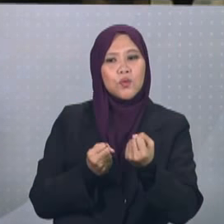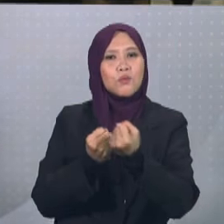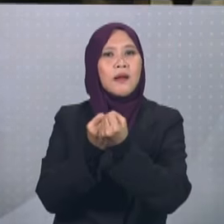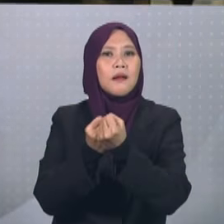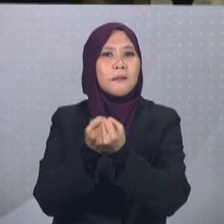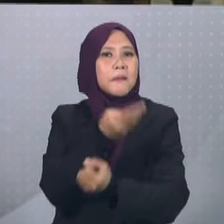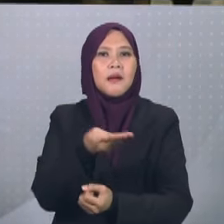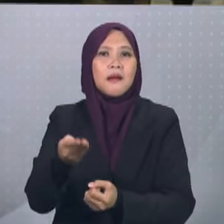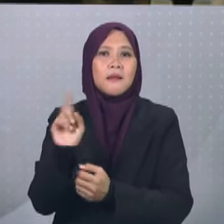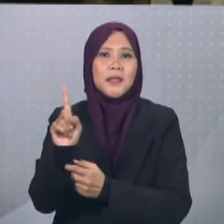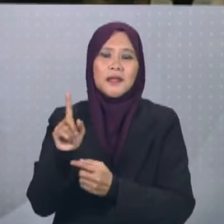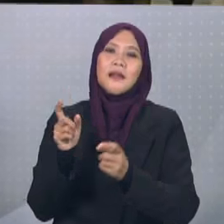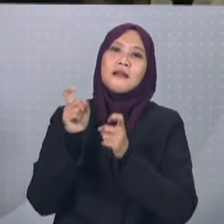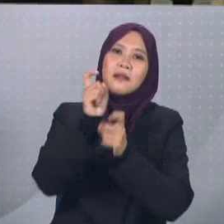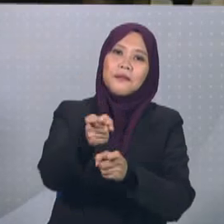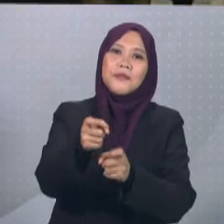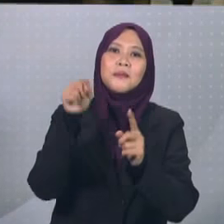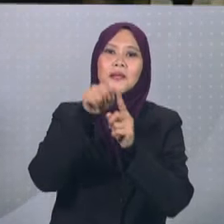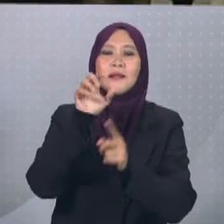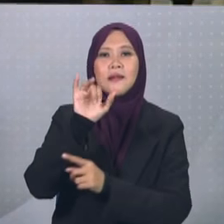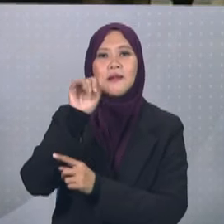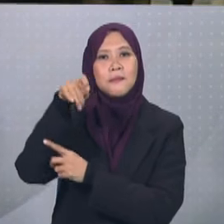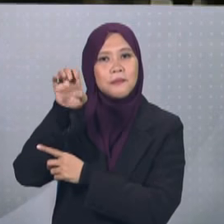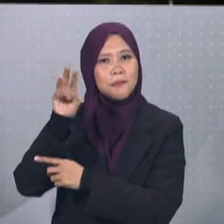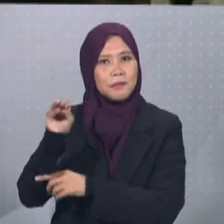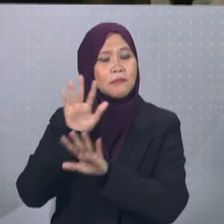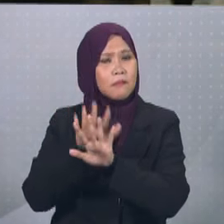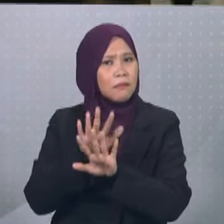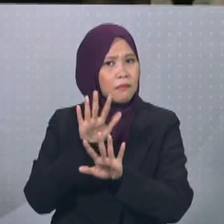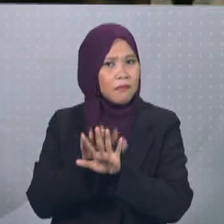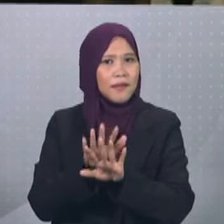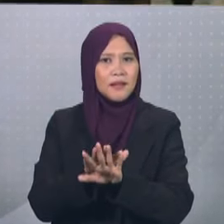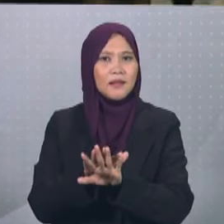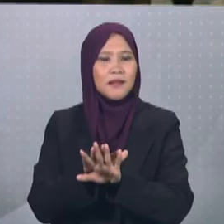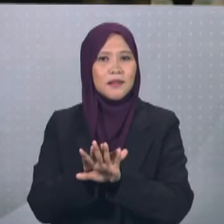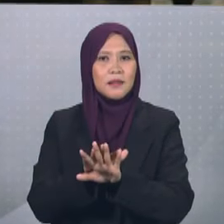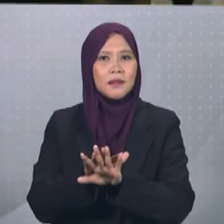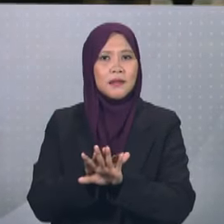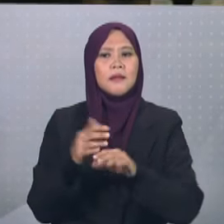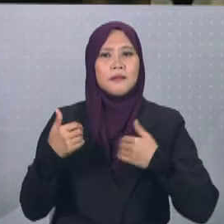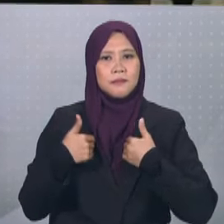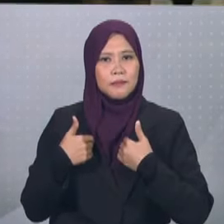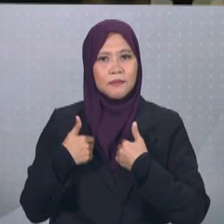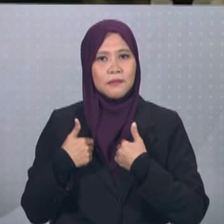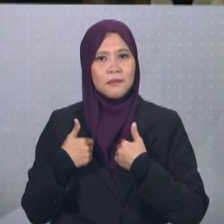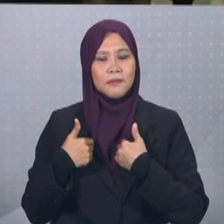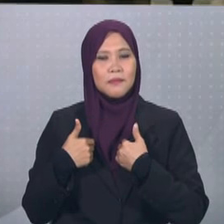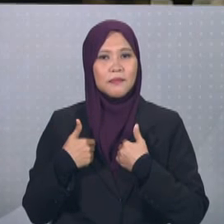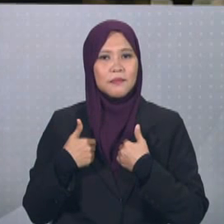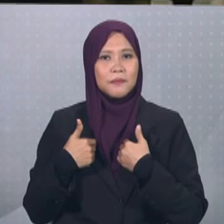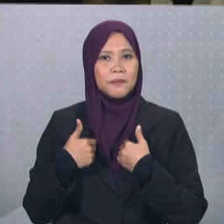sumbangkan kepada YAPIM. Jadi saya rasa ramai yang mereka sini mempunyai harap, mempunyai